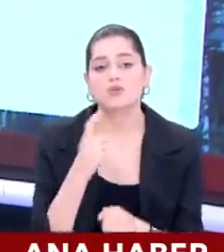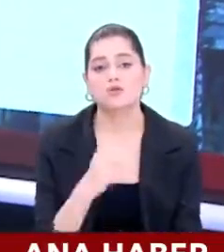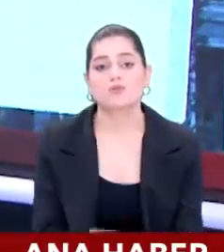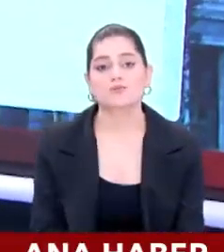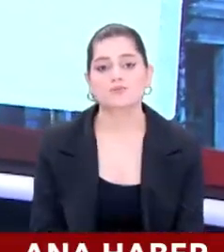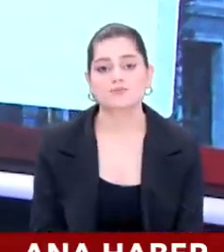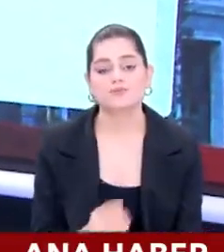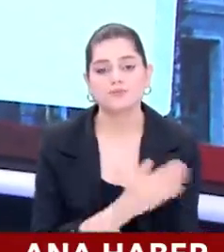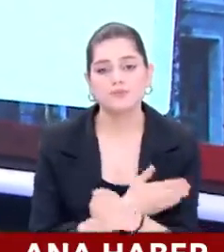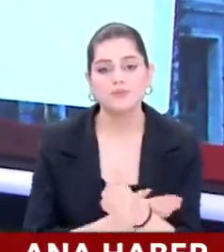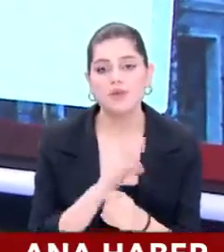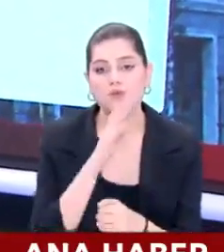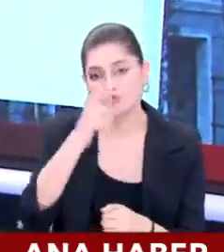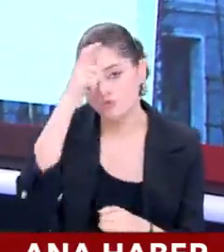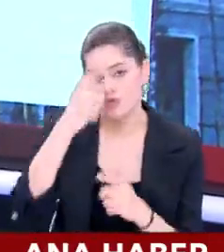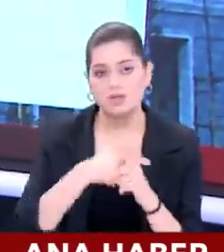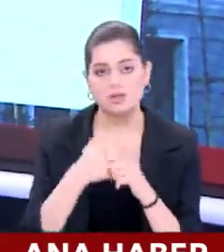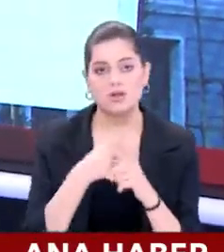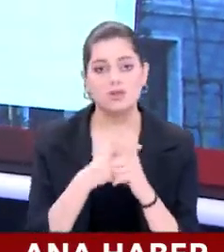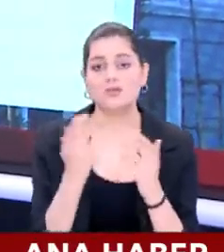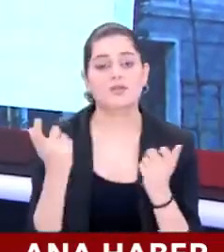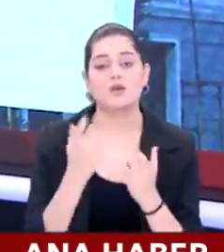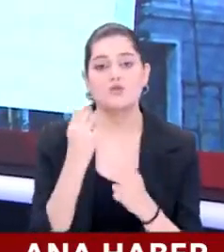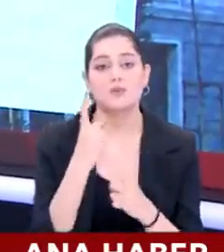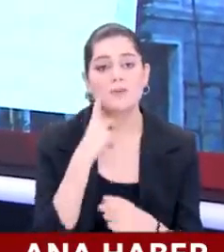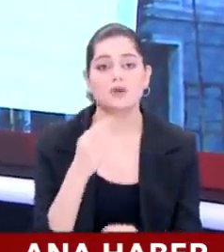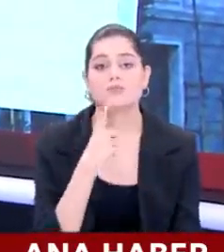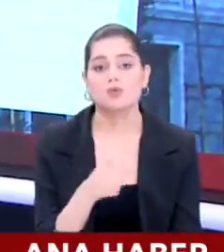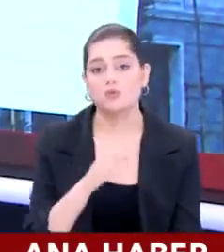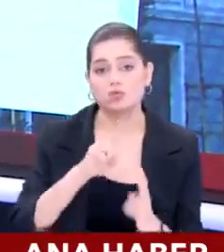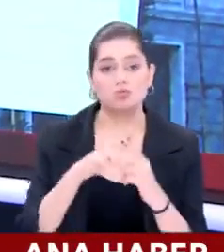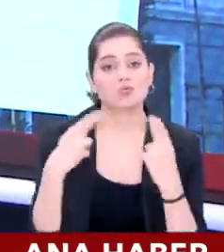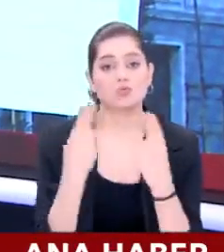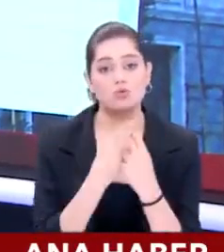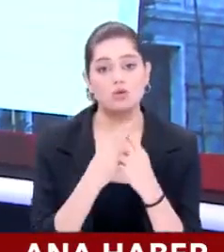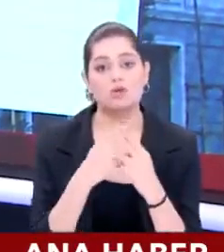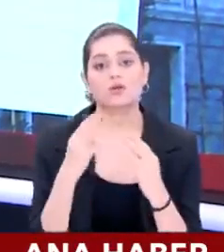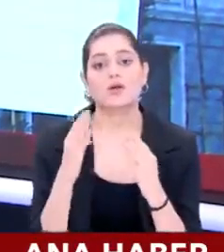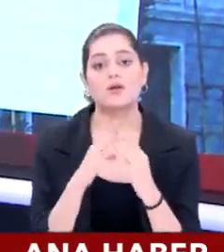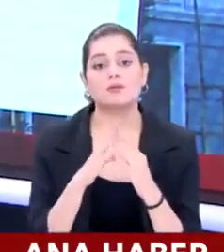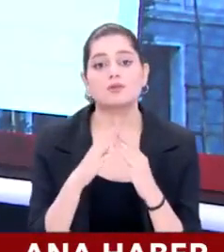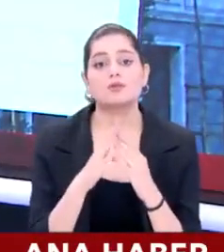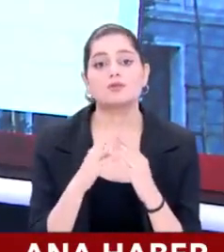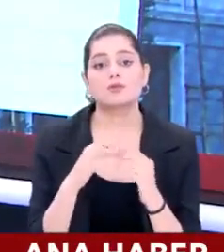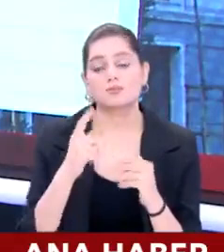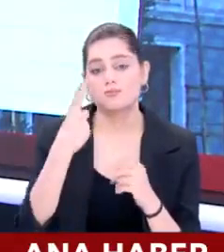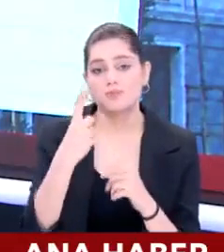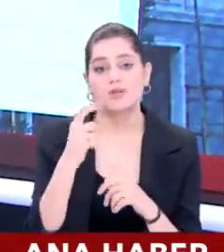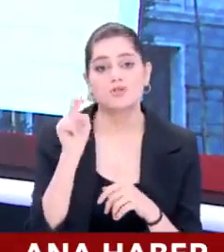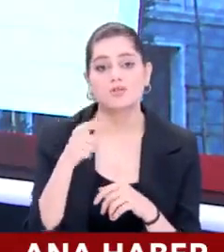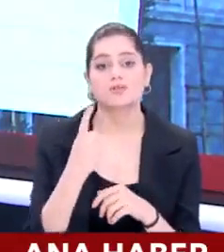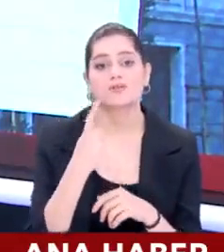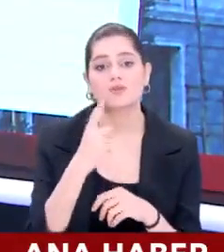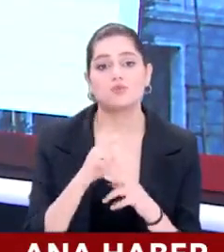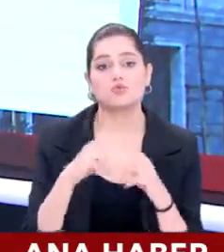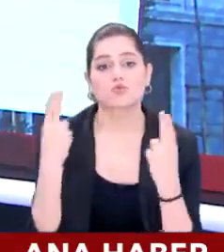uluslararası ölçekte Türkiye'deki kira fiyatları nerede durduğuna dünyada konut fiyatlarında Türkiye 1 sırada